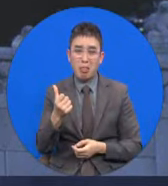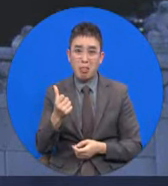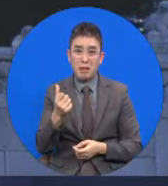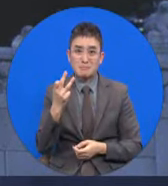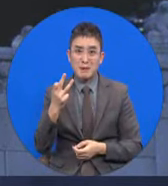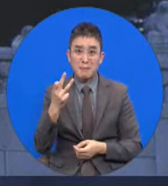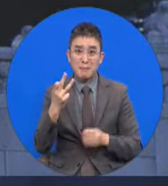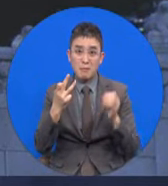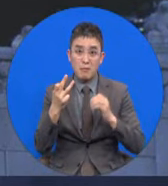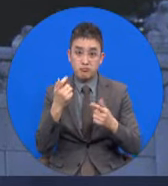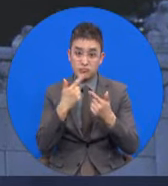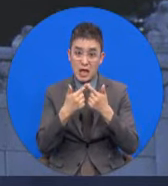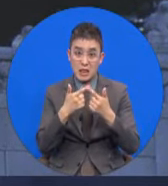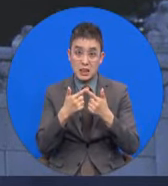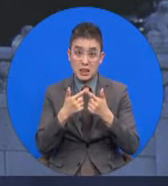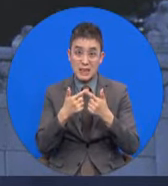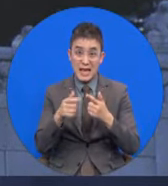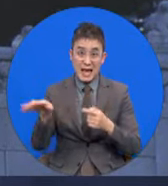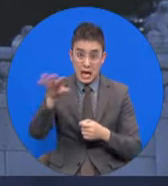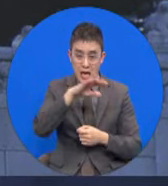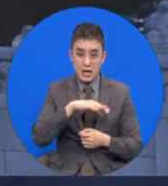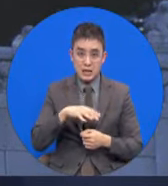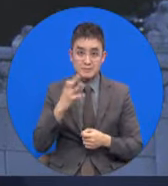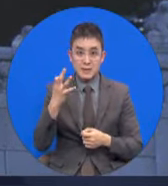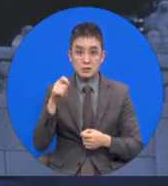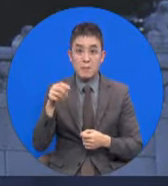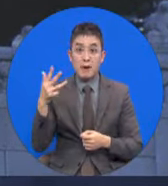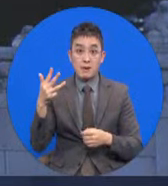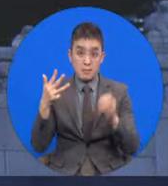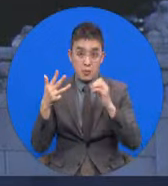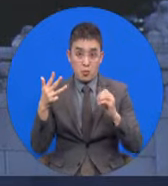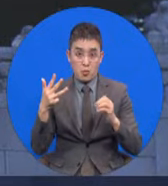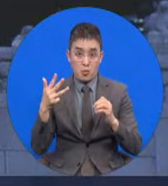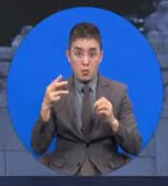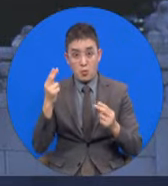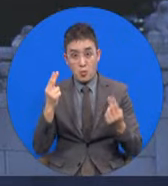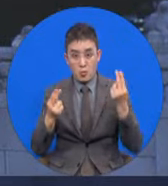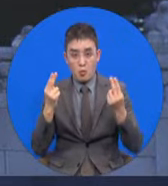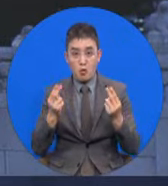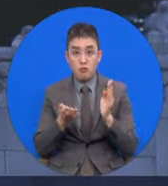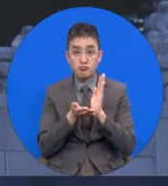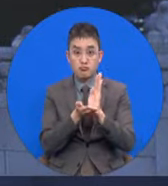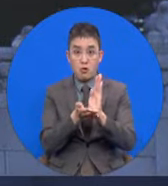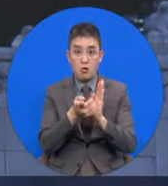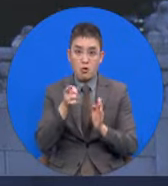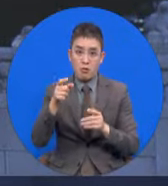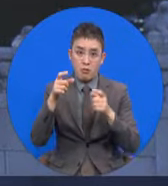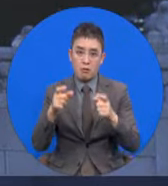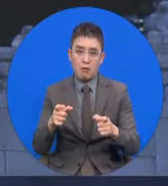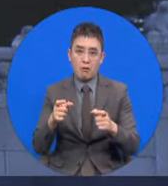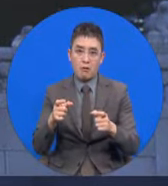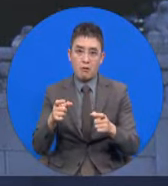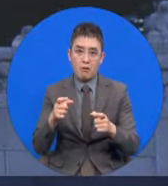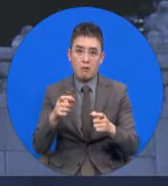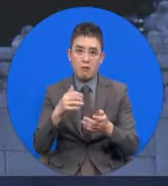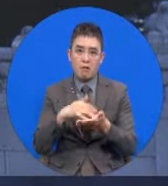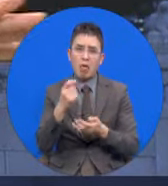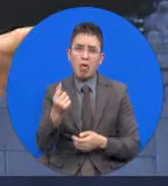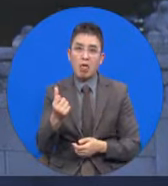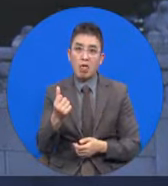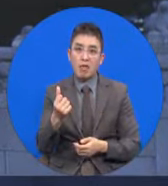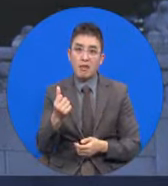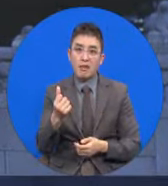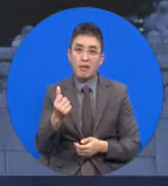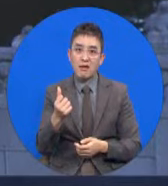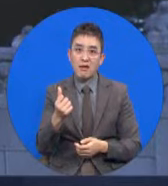부산 전체 투표율 평균이 14.8%인데 그거보다도 지금 수영구의 투표율이 상당히 낮다. 이거 과연 어떤